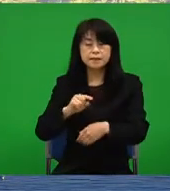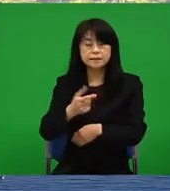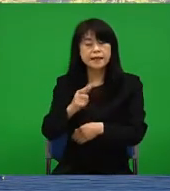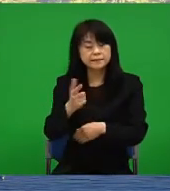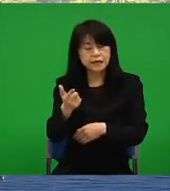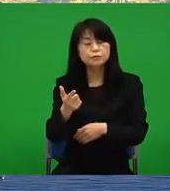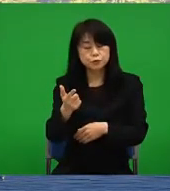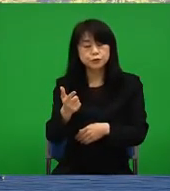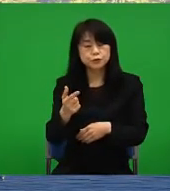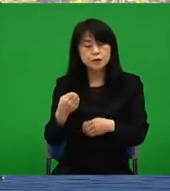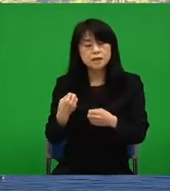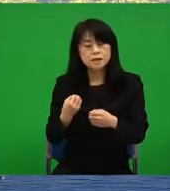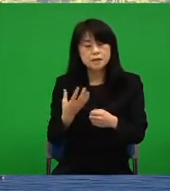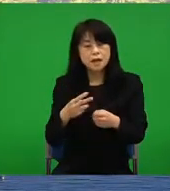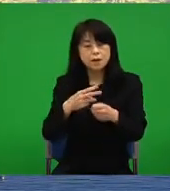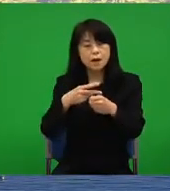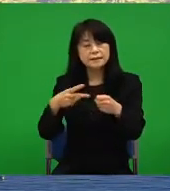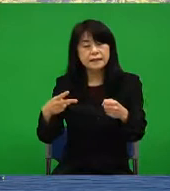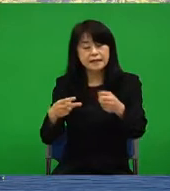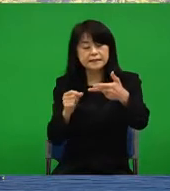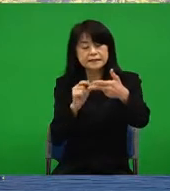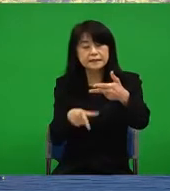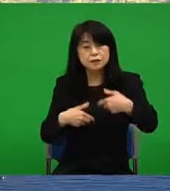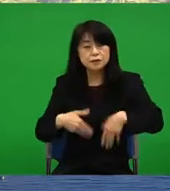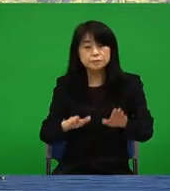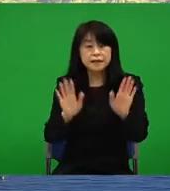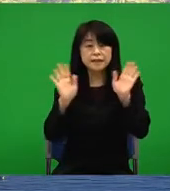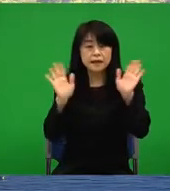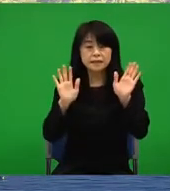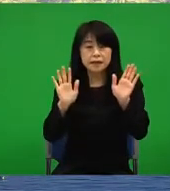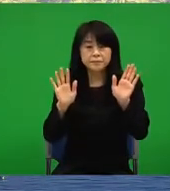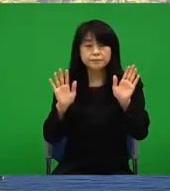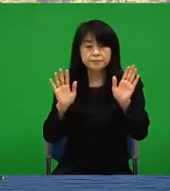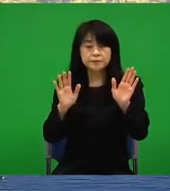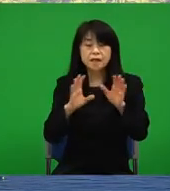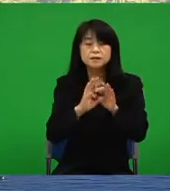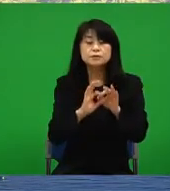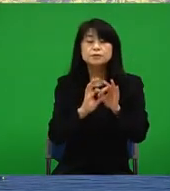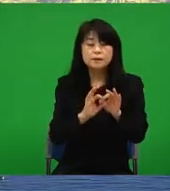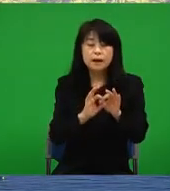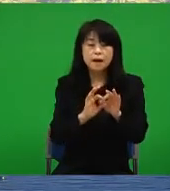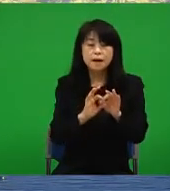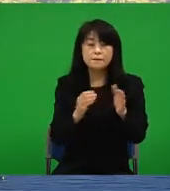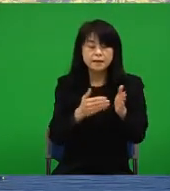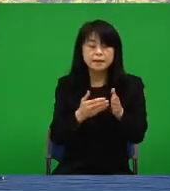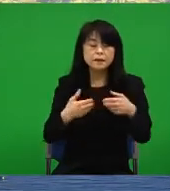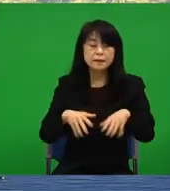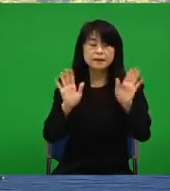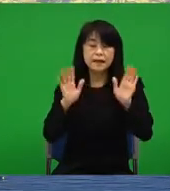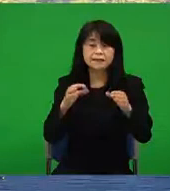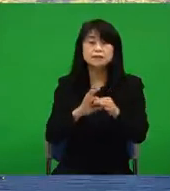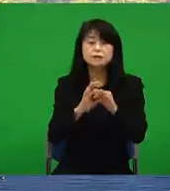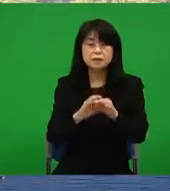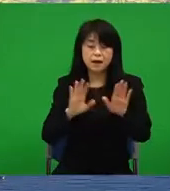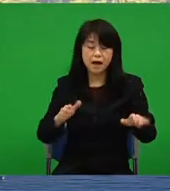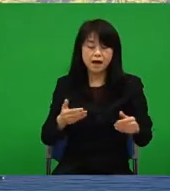ないですね、令和2年7月までの出生時のについてですね、子育て応援